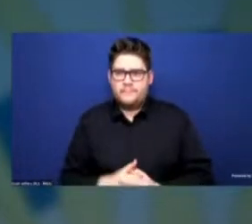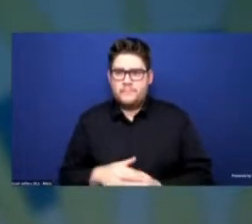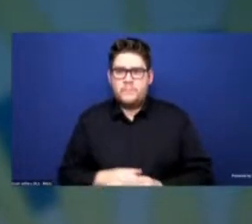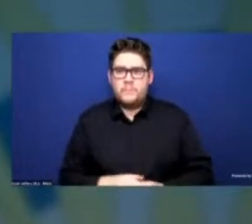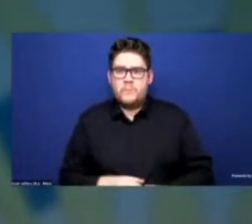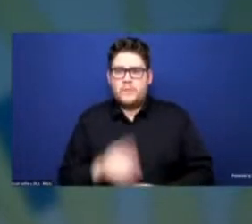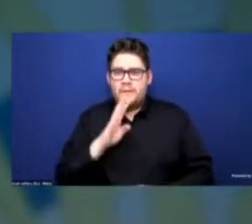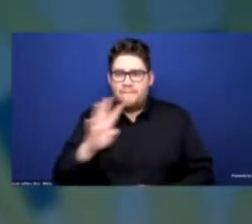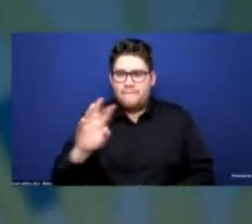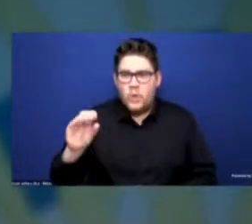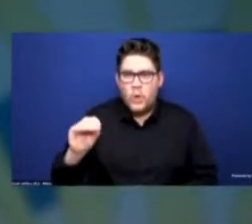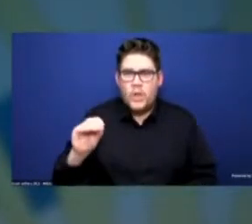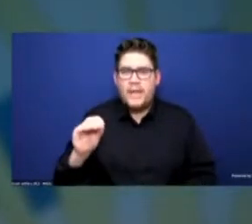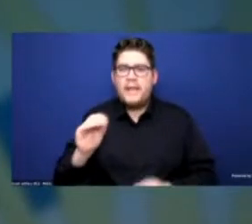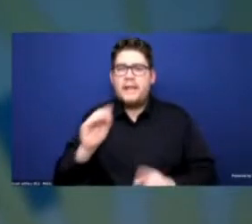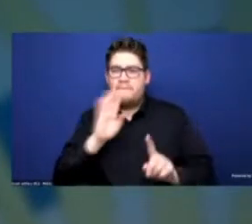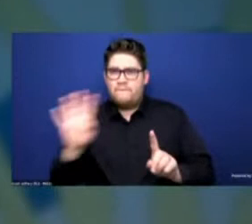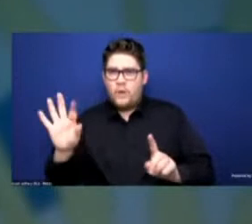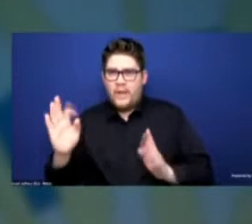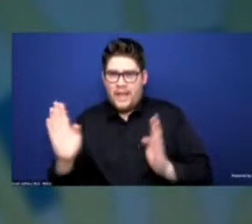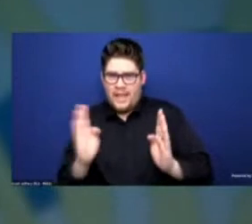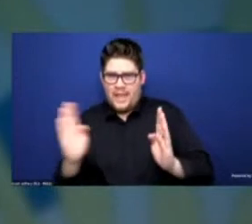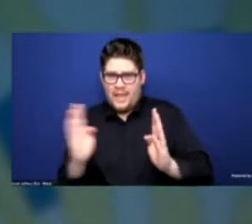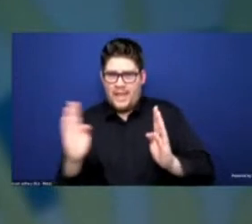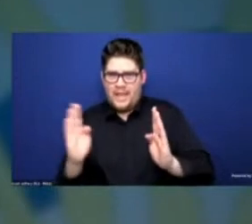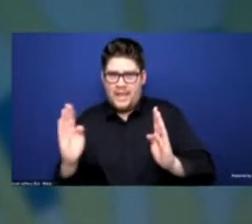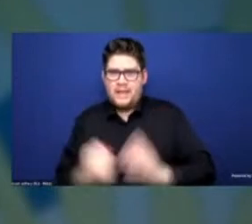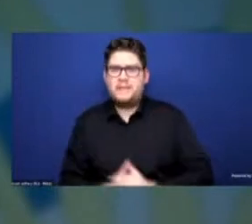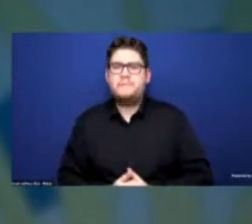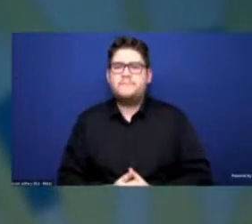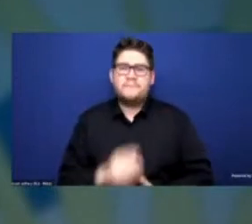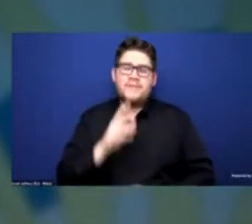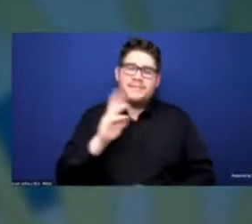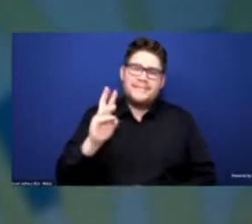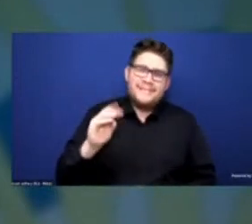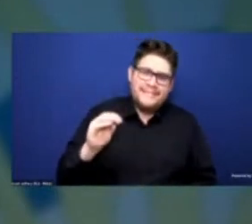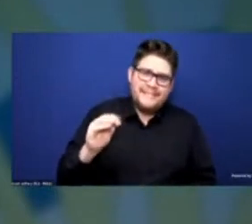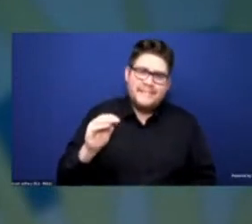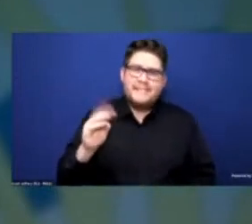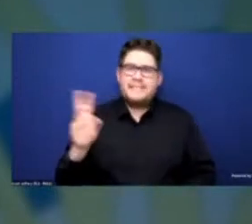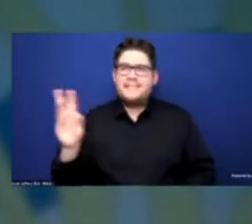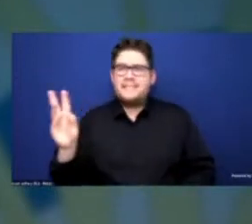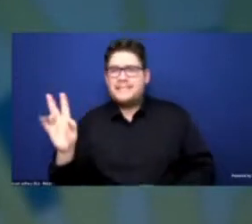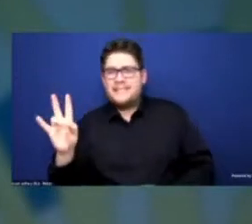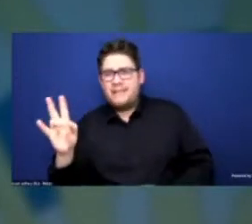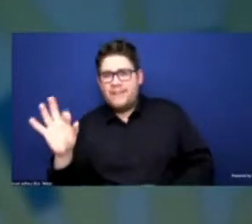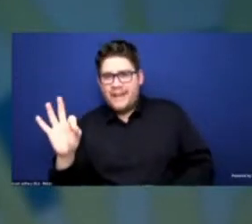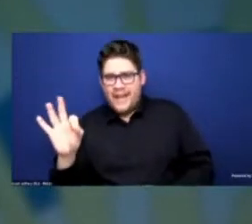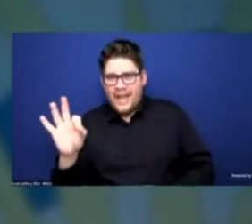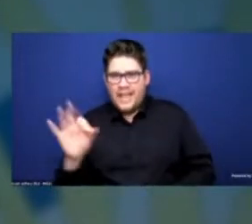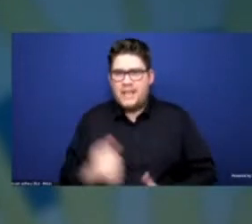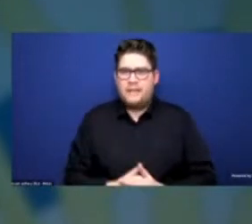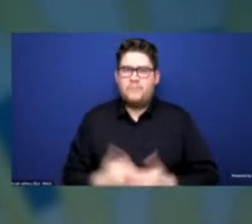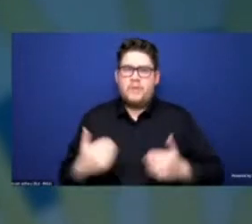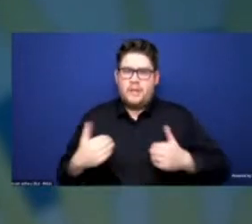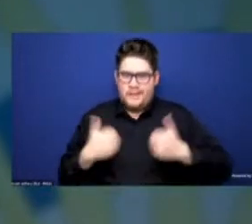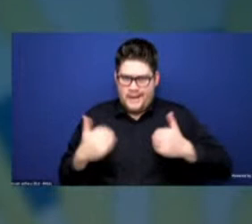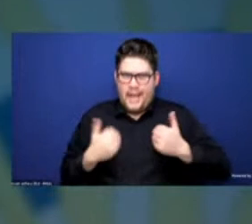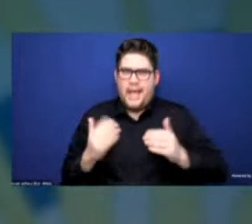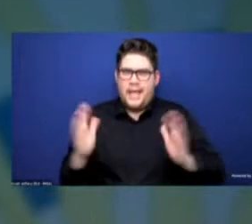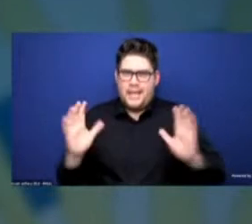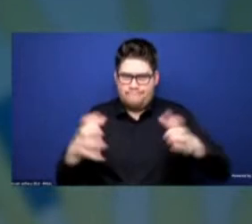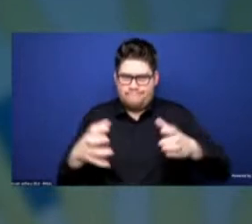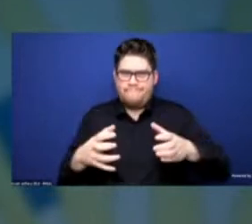the 这 5 个 to 18 as 年 well. 龄的 But 分布了 the 大家看到了 largest 吗 and steepest 18到 increase has been in 18到 younger 19 people, 岁是绿颜 both 色 from 的